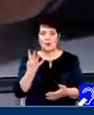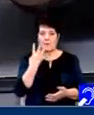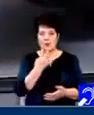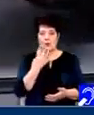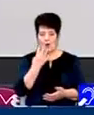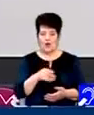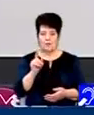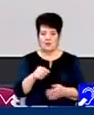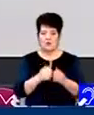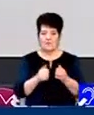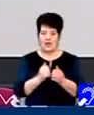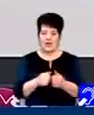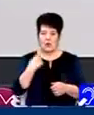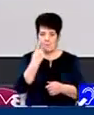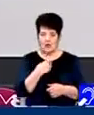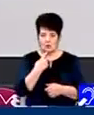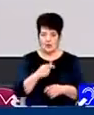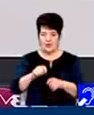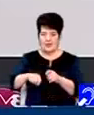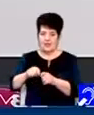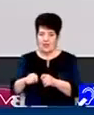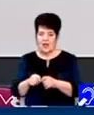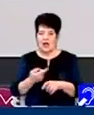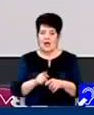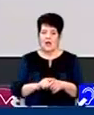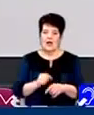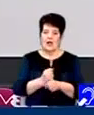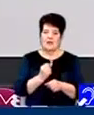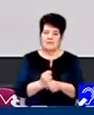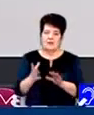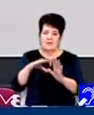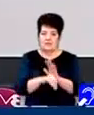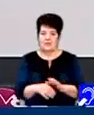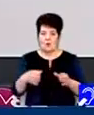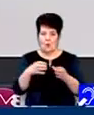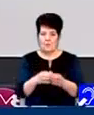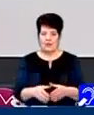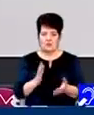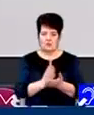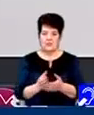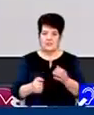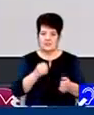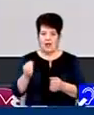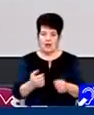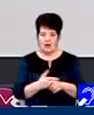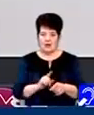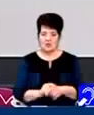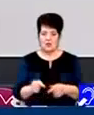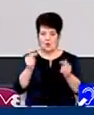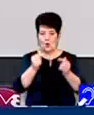4 ani. Pentru fiecare persoană identificată care activează în cadrul companiei și nu este angajată în mod oficial